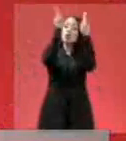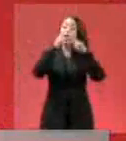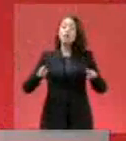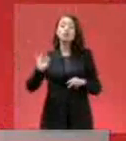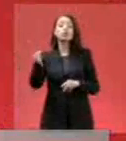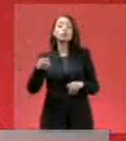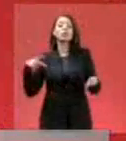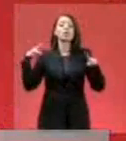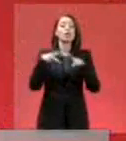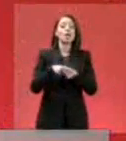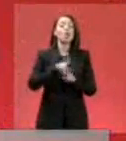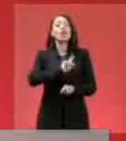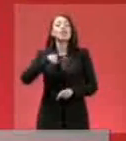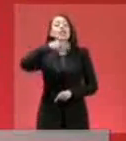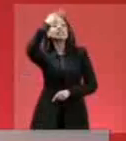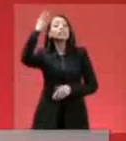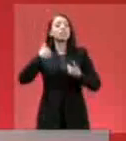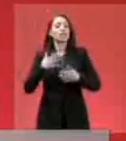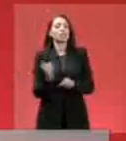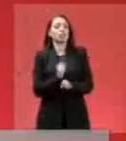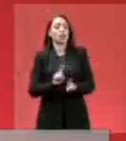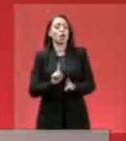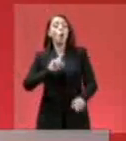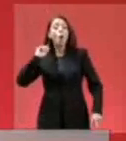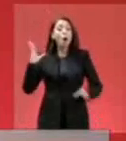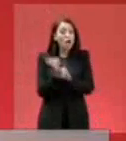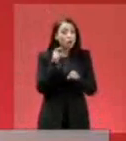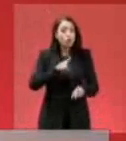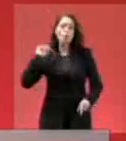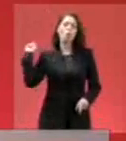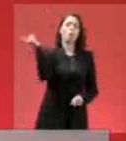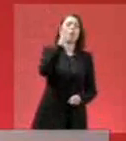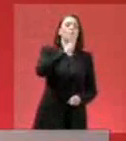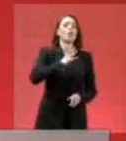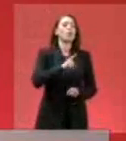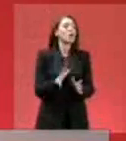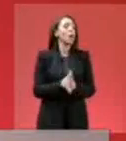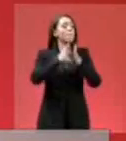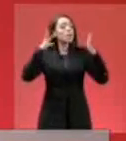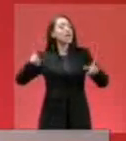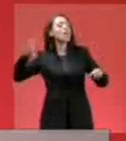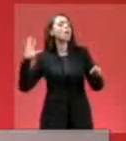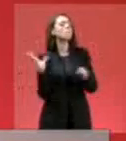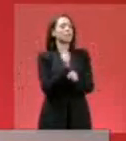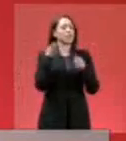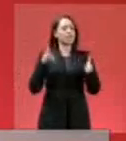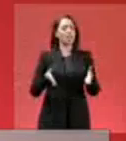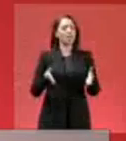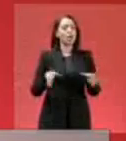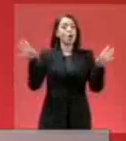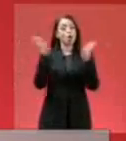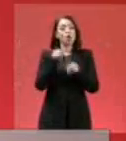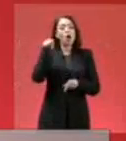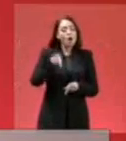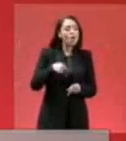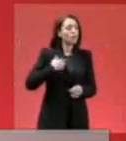δεν είναι κατόρθωμα ΣΥΡΙΖΑ, είναι κατόρθωμα όλου του ελληνικού λαού. Είναι μια μεγάλη επιτυχία, ένας σταθμός